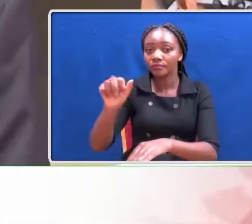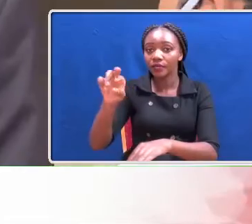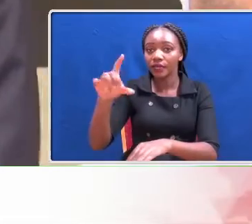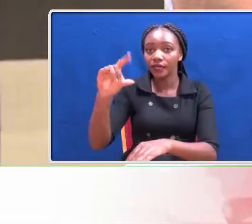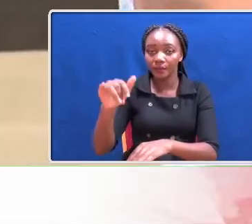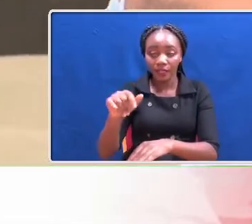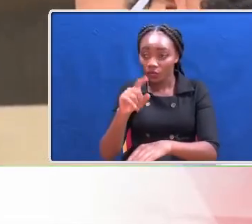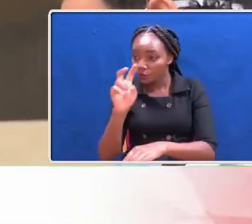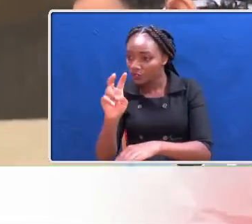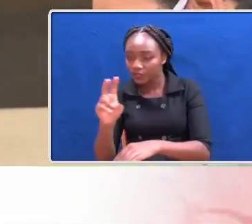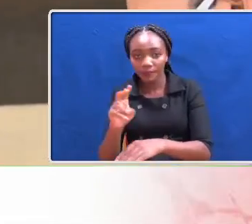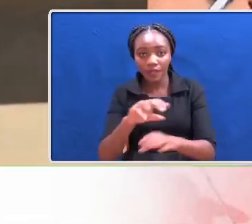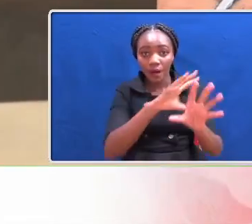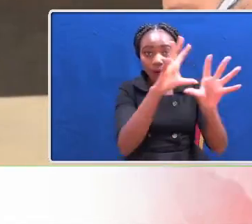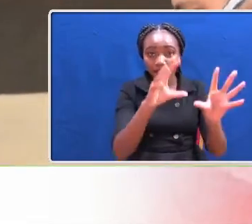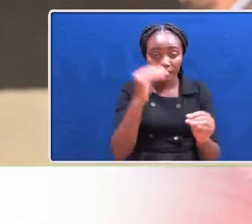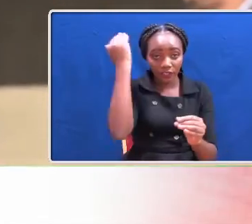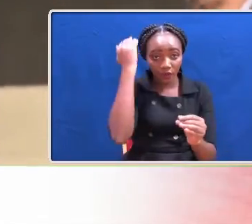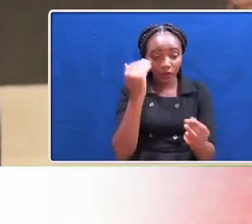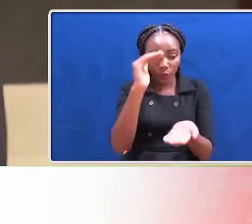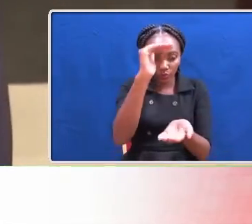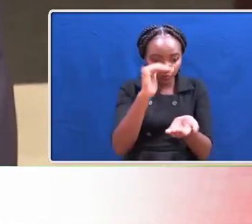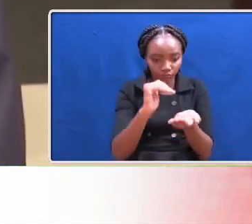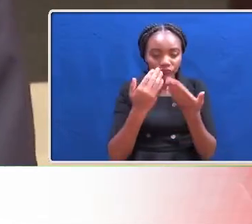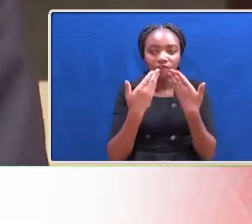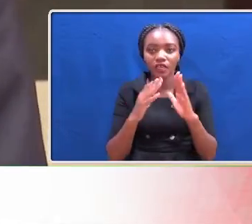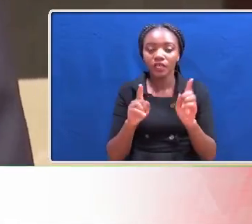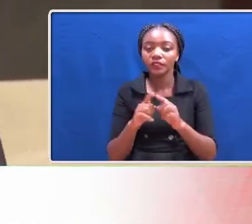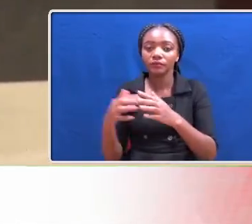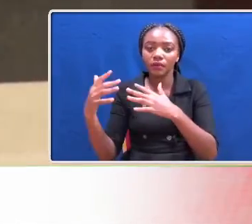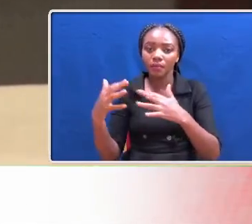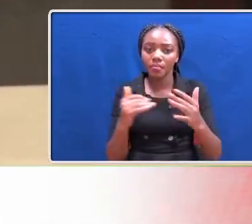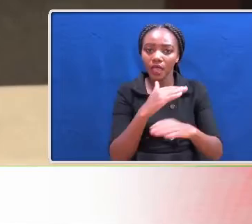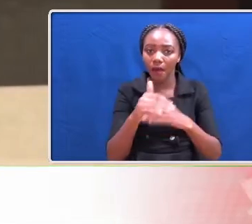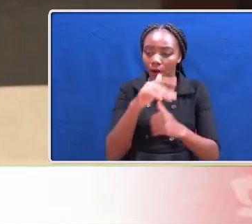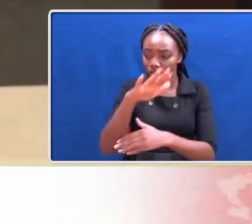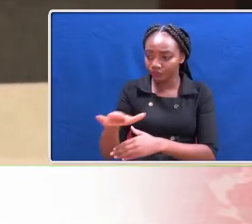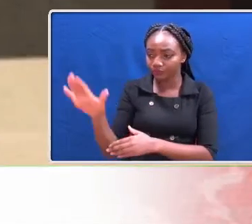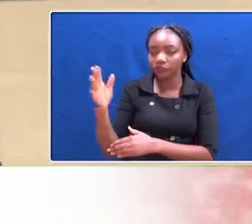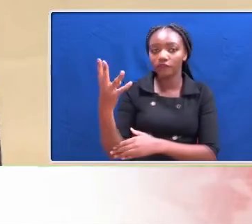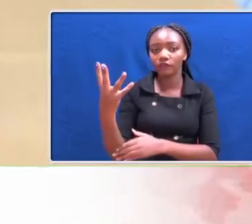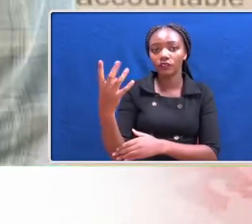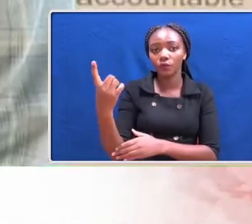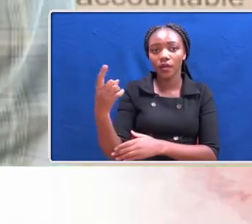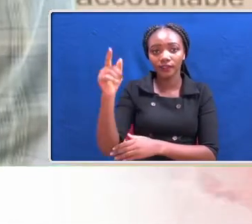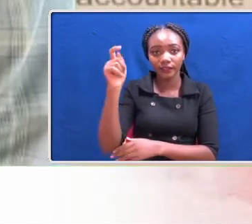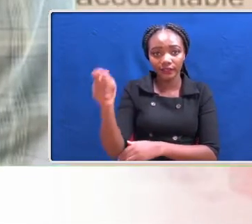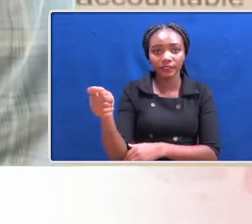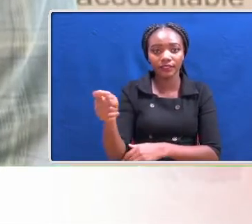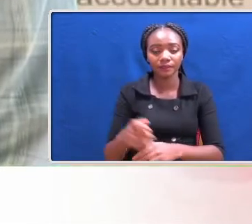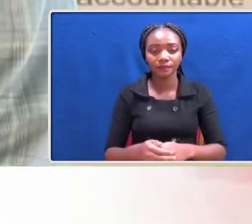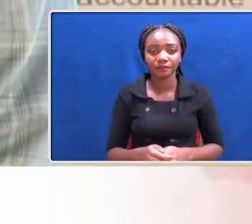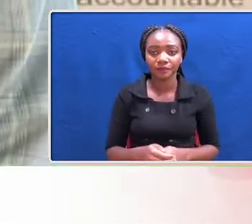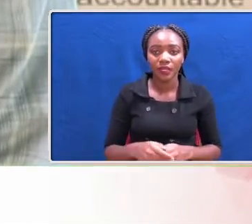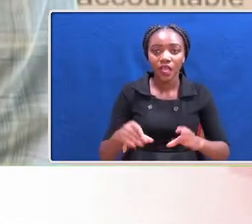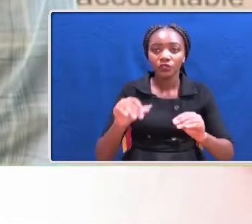ya bajeti ya idara ya mahakama na vuta ni kuvute kuhusu kuteuliwa kwa majaji 41. What is your